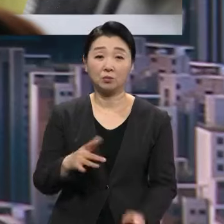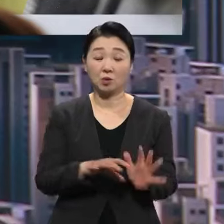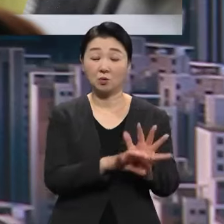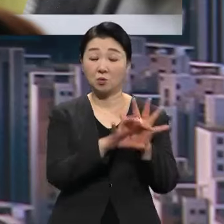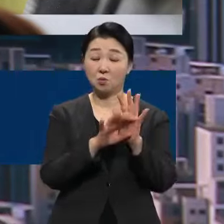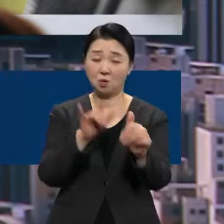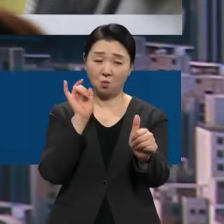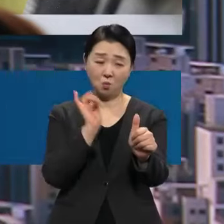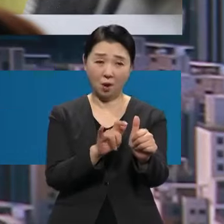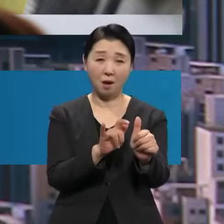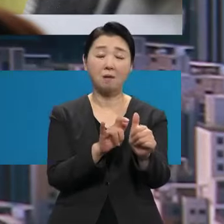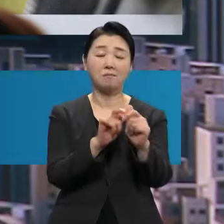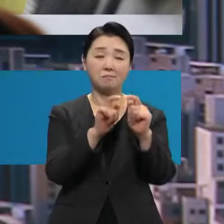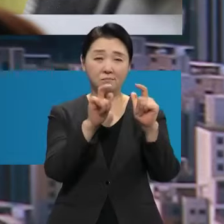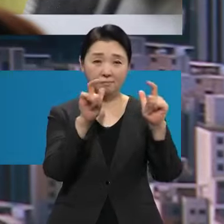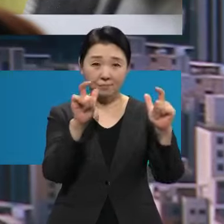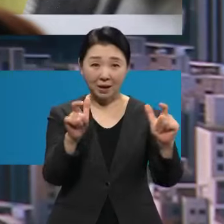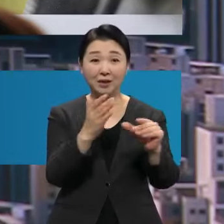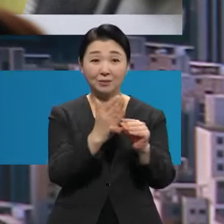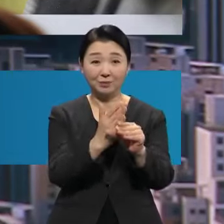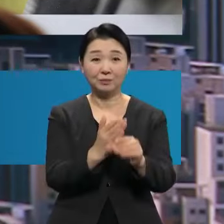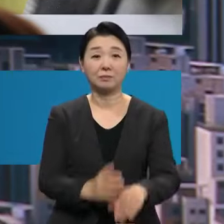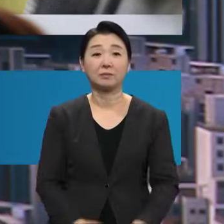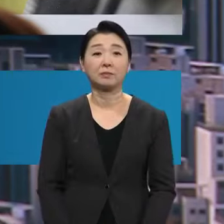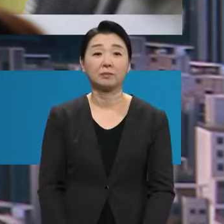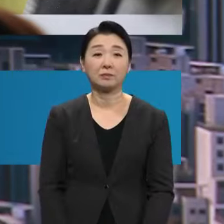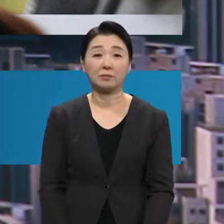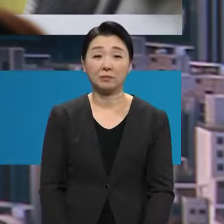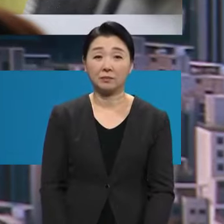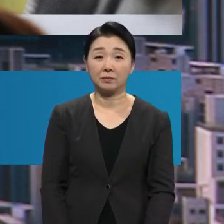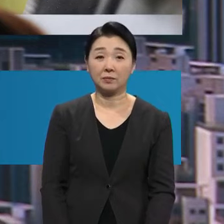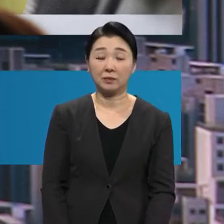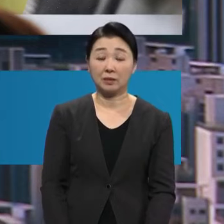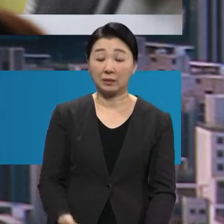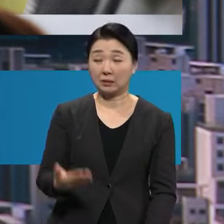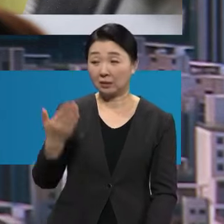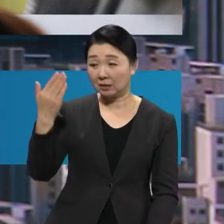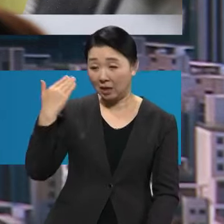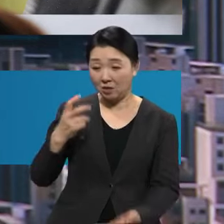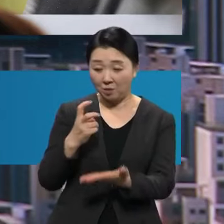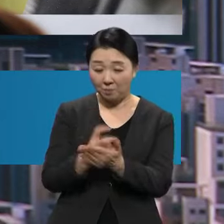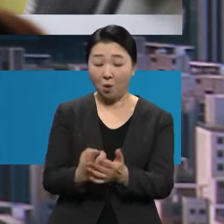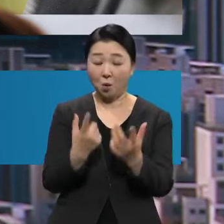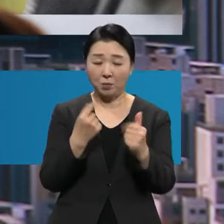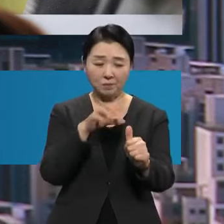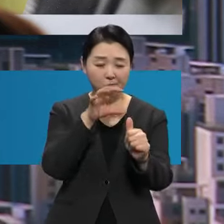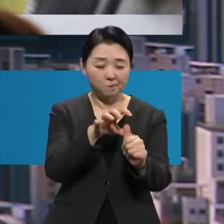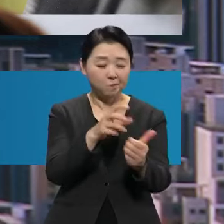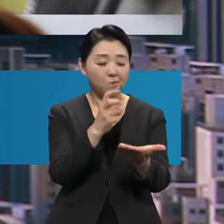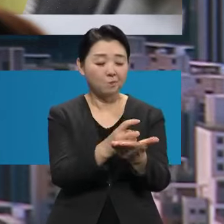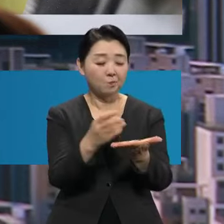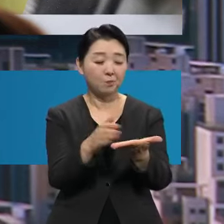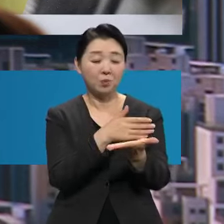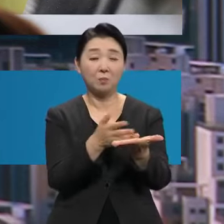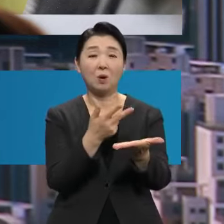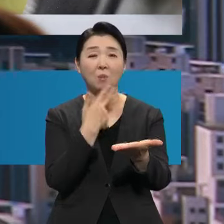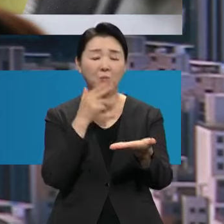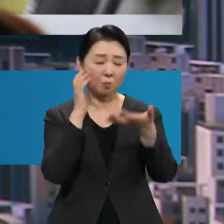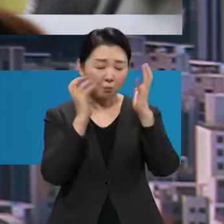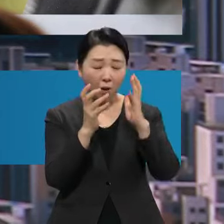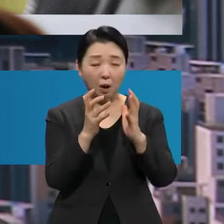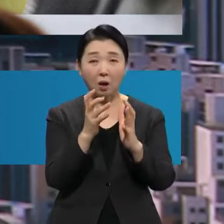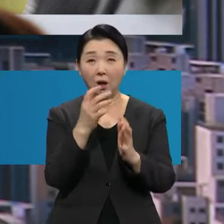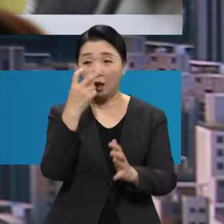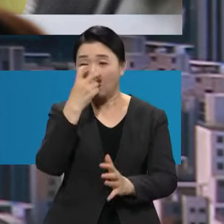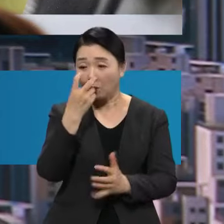최근 코로나 확진자가 크게 늘고 있습니다 그런데 예전 같은 경리 지침이 없는 상태라 혼란스럽기도 한데요 진단 비용은